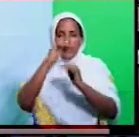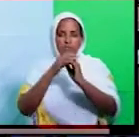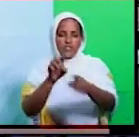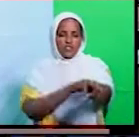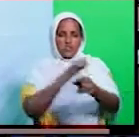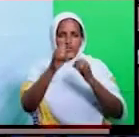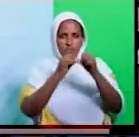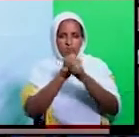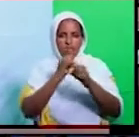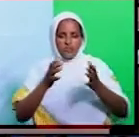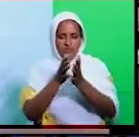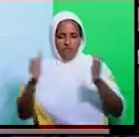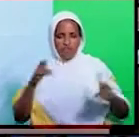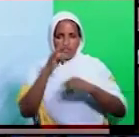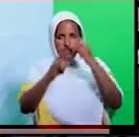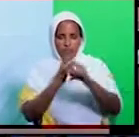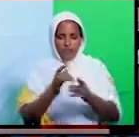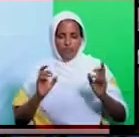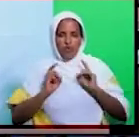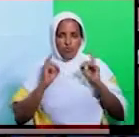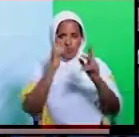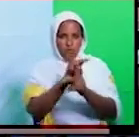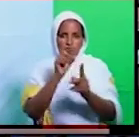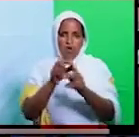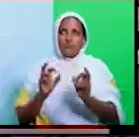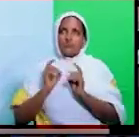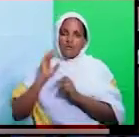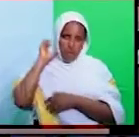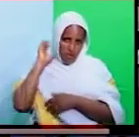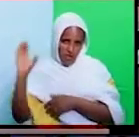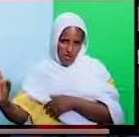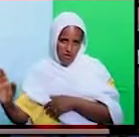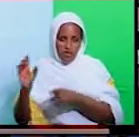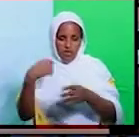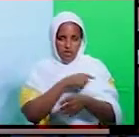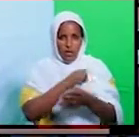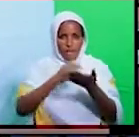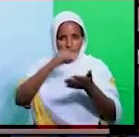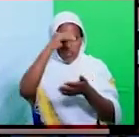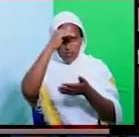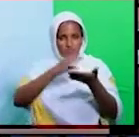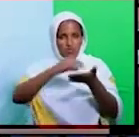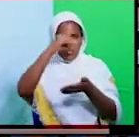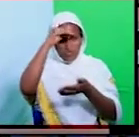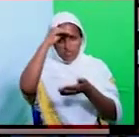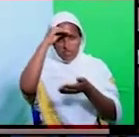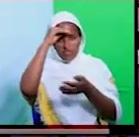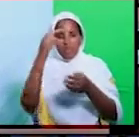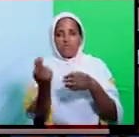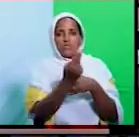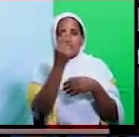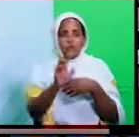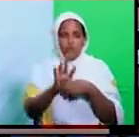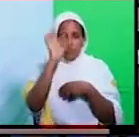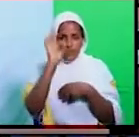ትንቢት፣ በጣም ከአይምሯችን በላይ የሆነውን ቃል፣ ያን ፍለጋ፣ ያን ቁፈራ ብንገባ ላይጠቅመን ይችላል። ለዚህ ነው